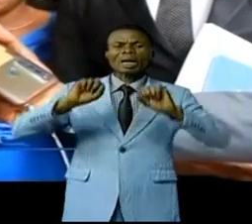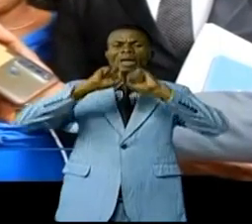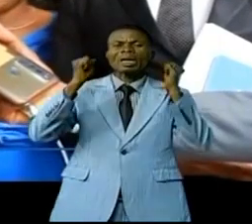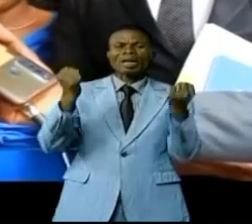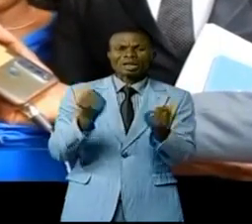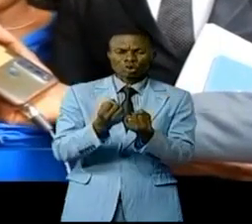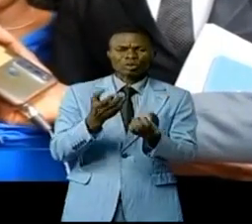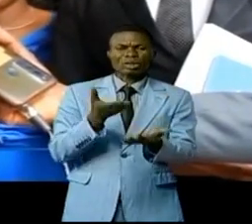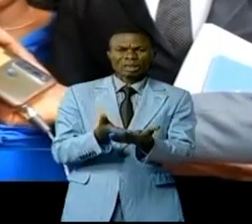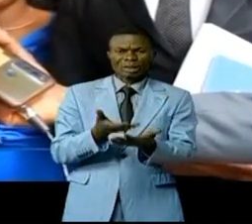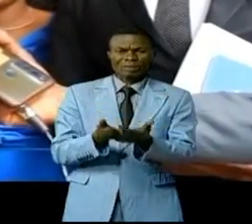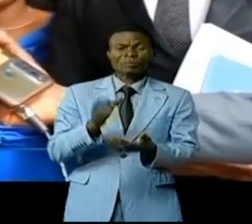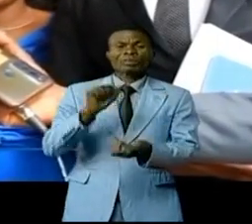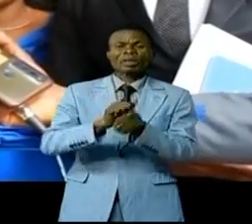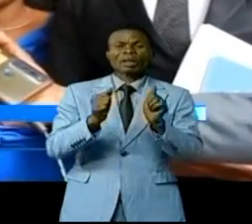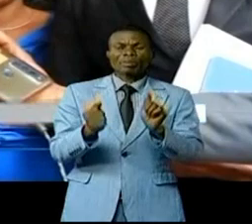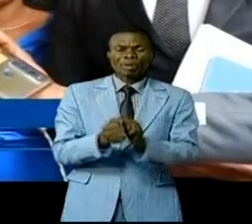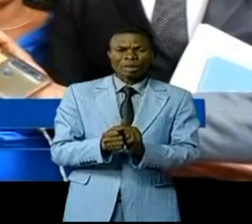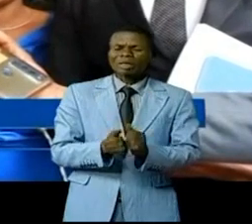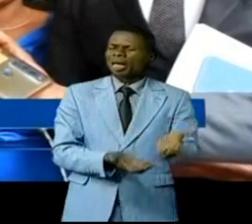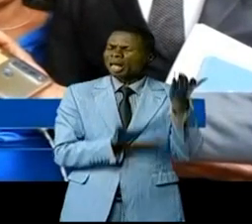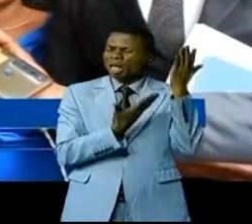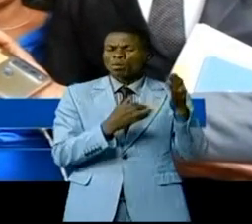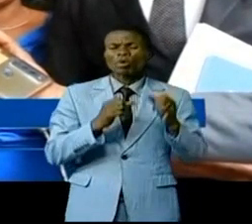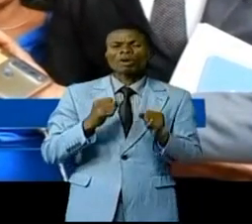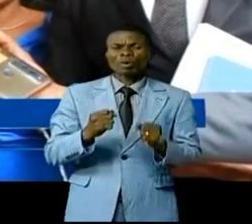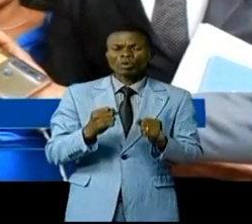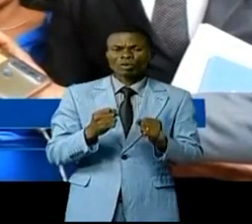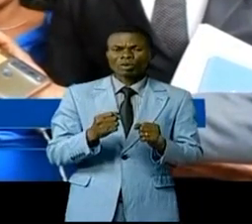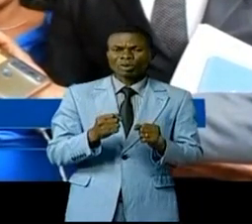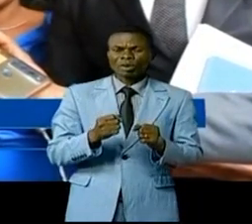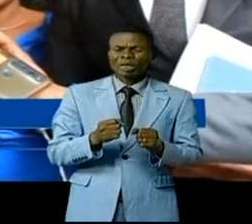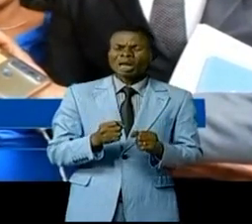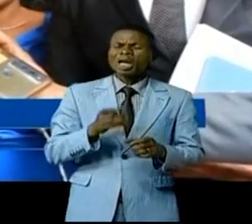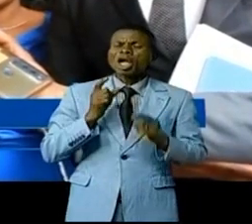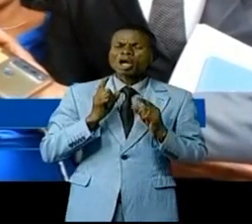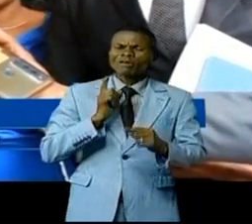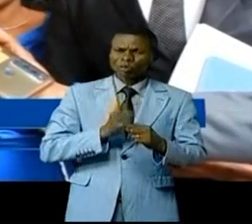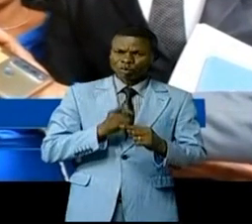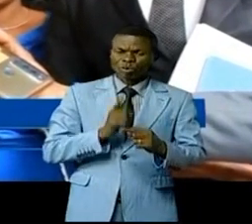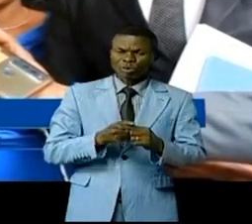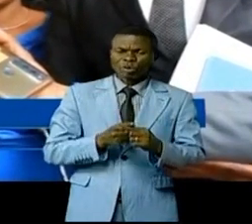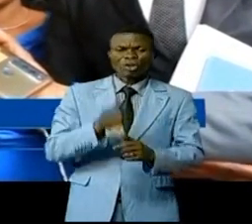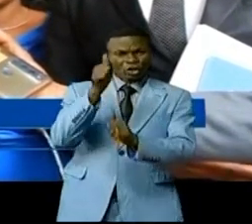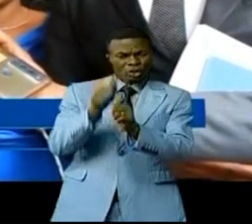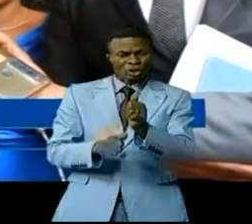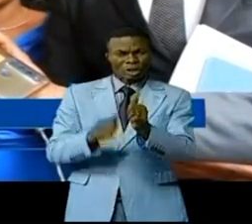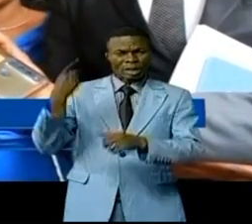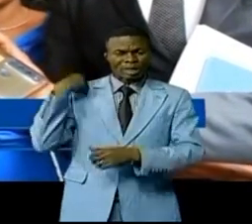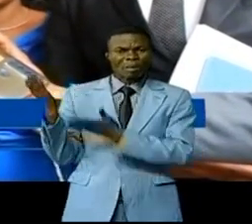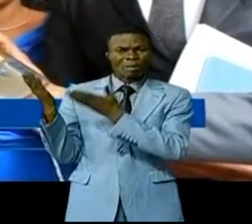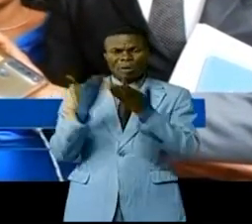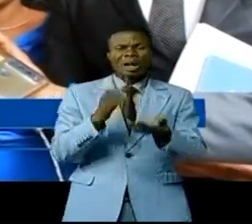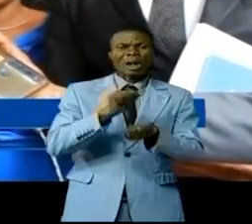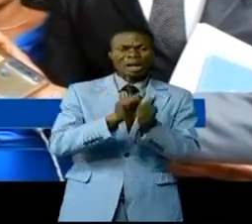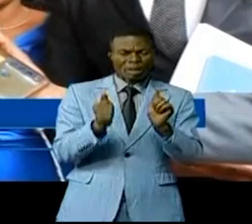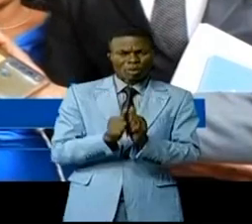questions étaient pertinentes et pointues. Ça cadrait bien avec tous les problèmes